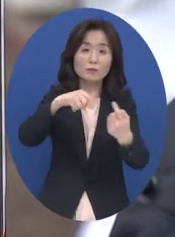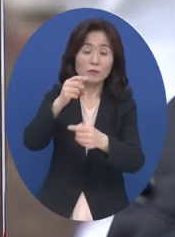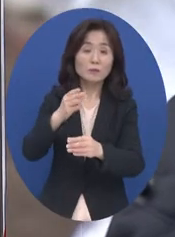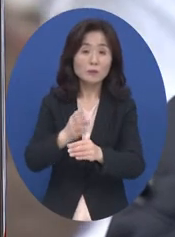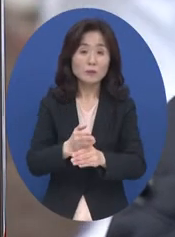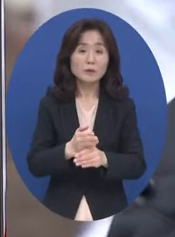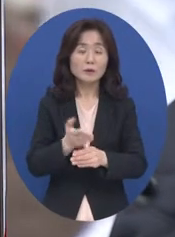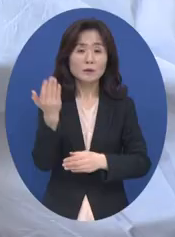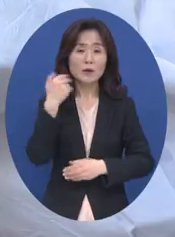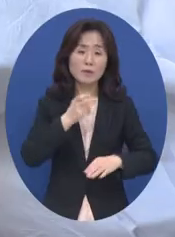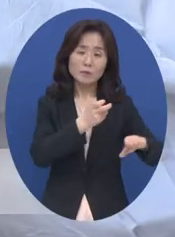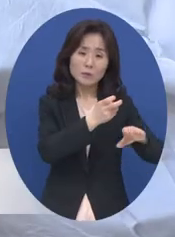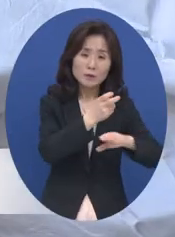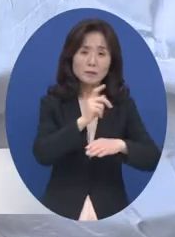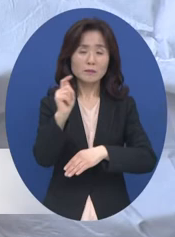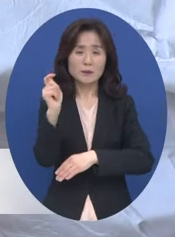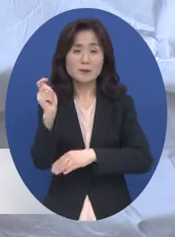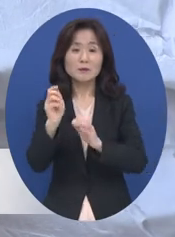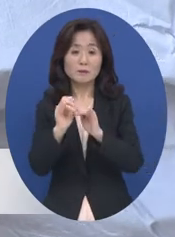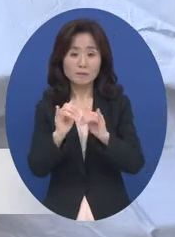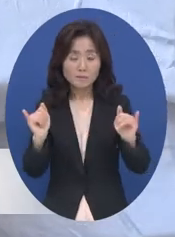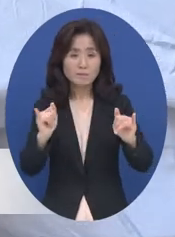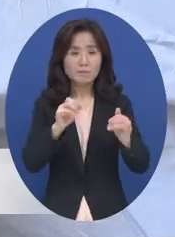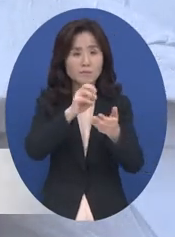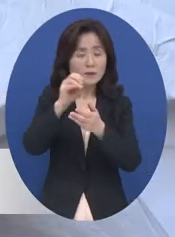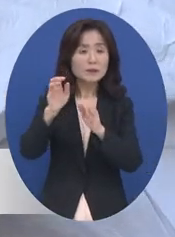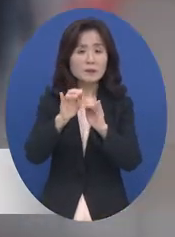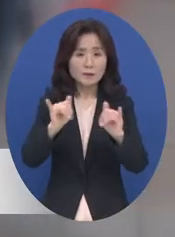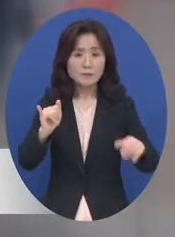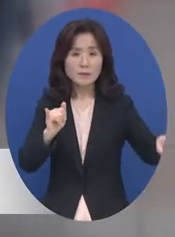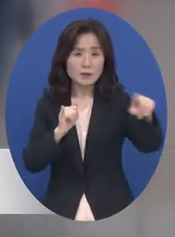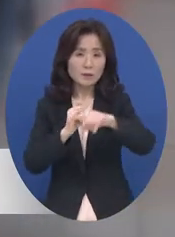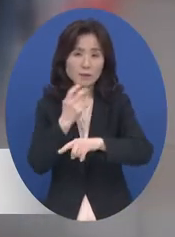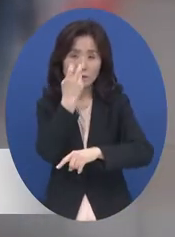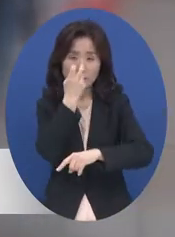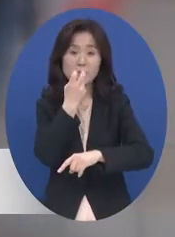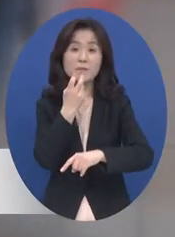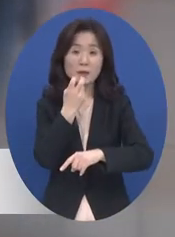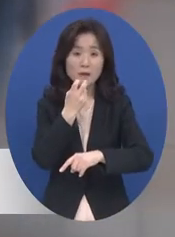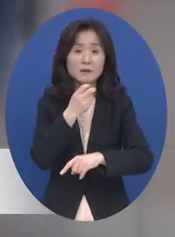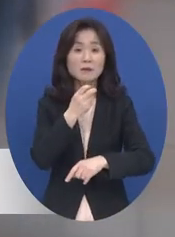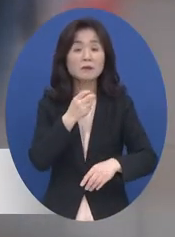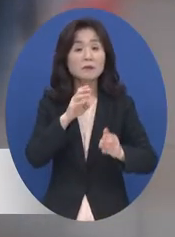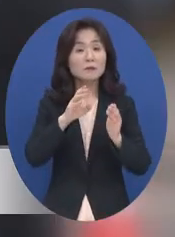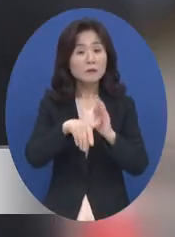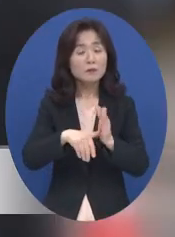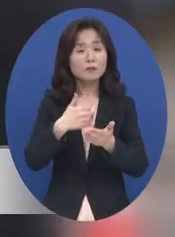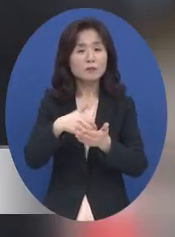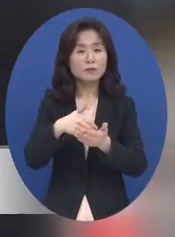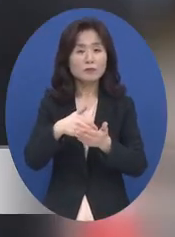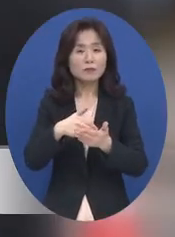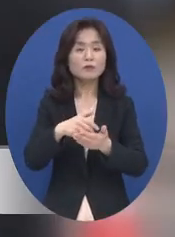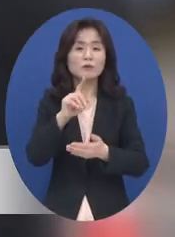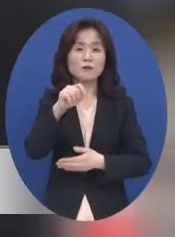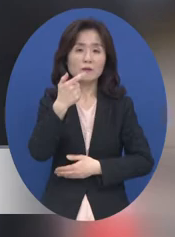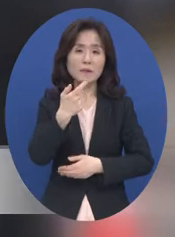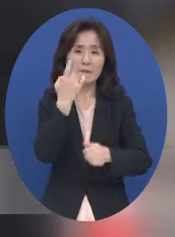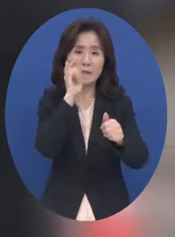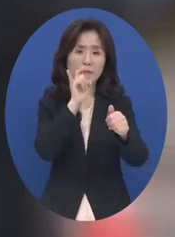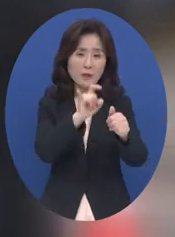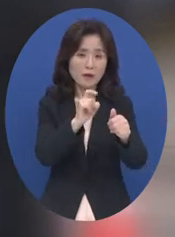있습니다. 최근 버스와 택시 운수 종사자 대상으로도 실시했는데 여기선 16명의